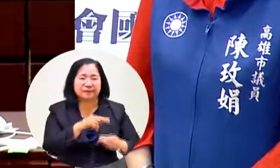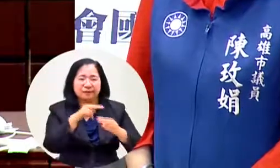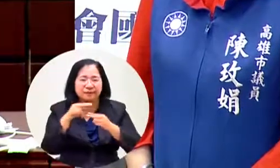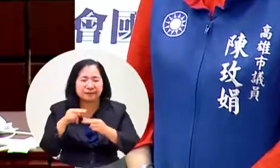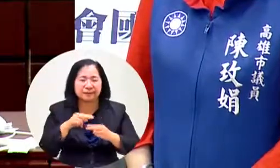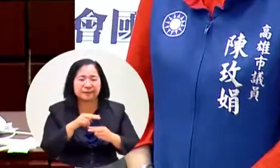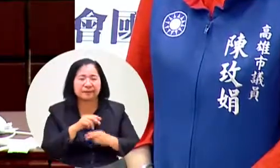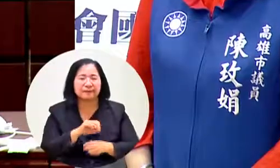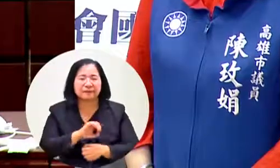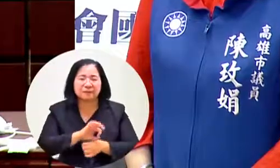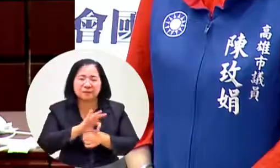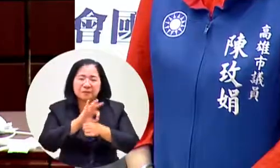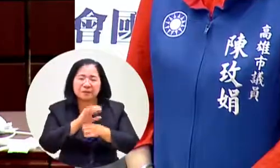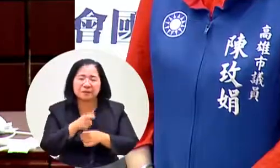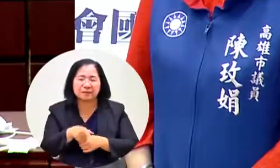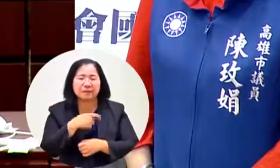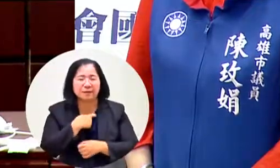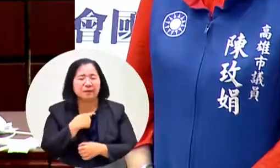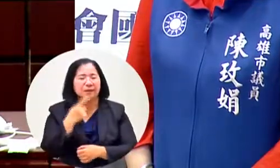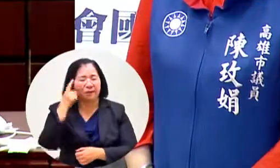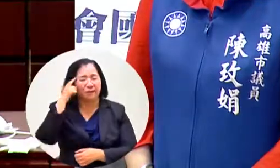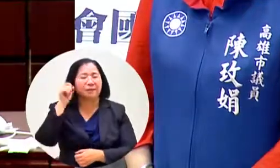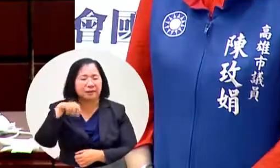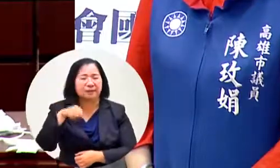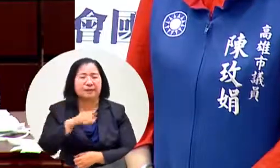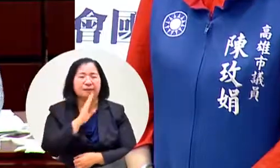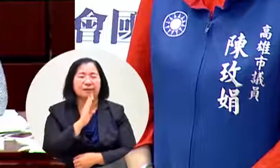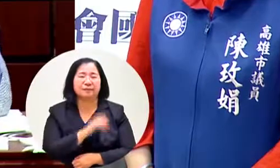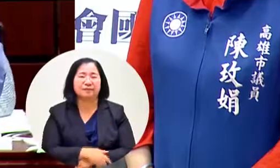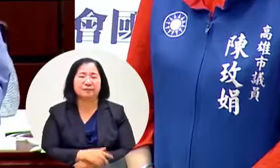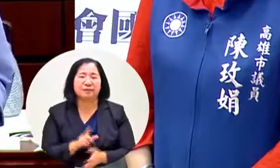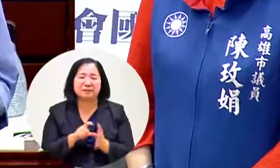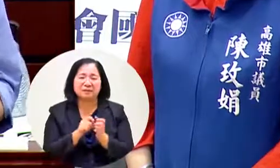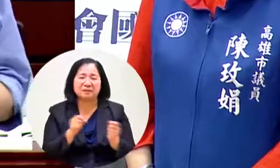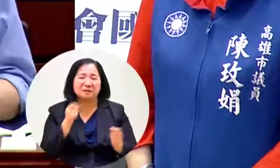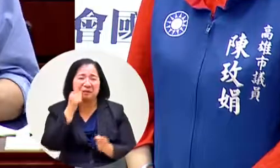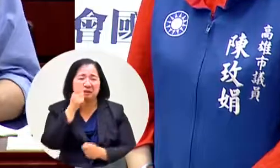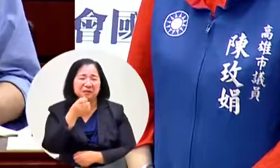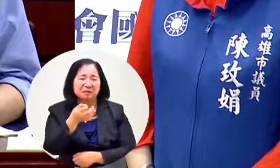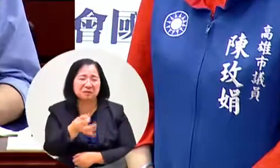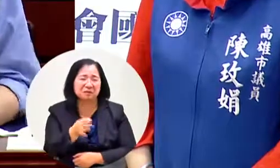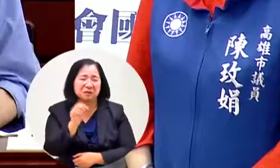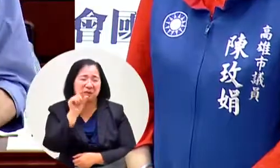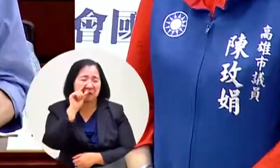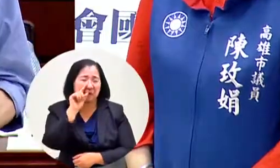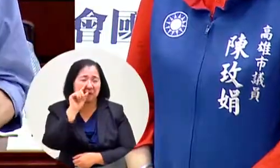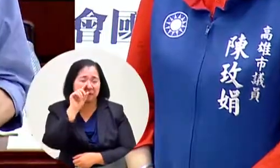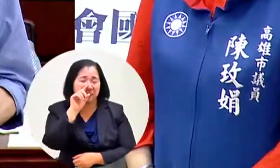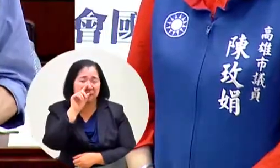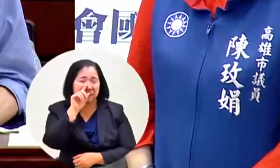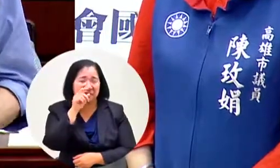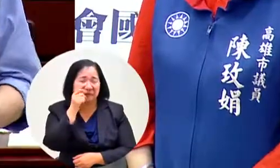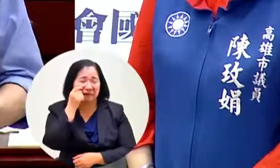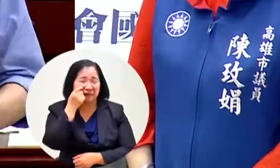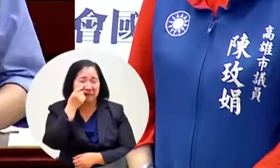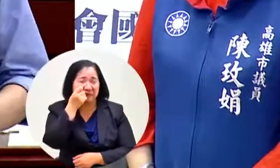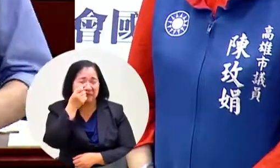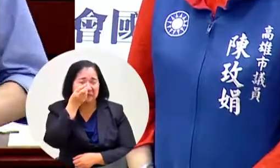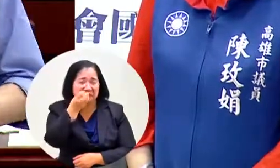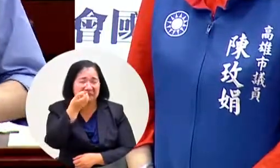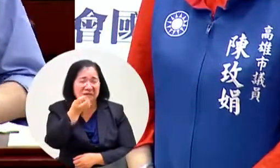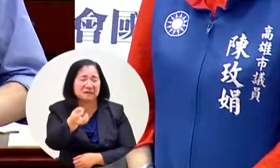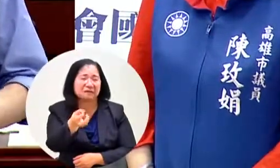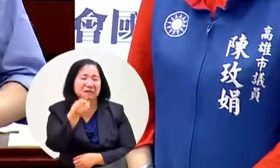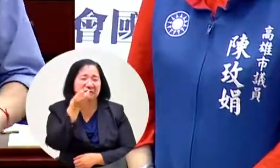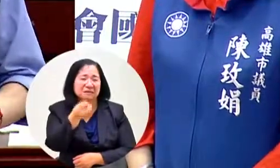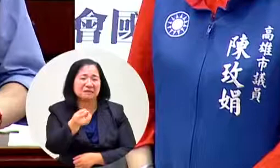那也能请了解，现在高雄市政府的财政非常的困难，在这么困难的情况之下，刚才教育局吴